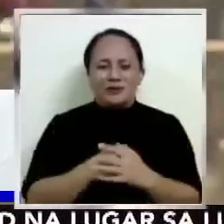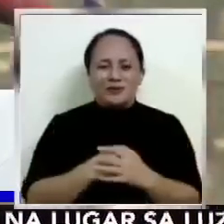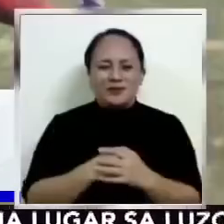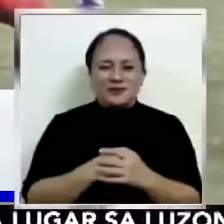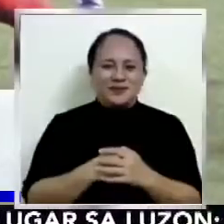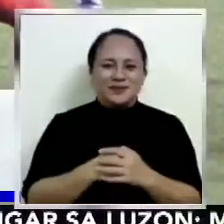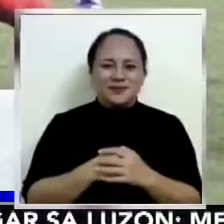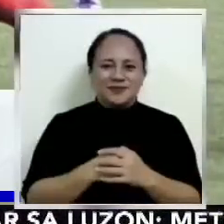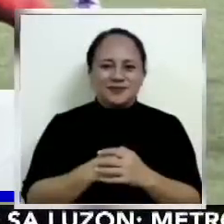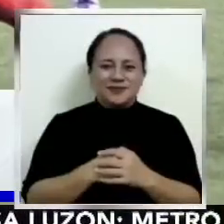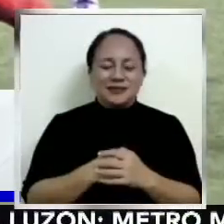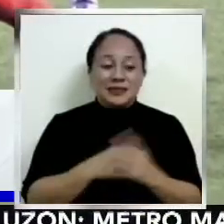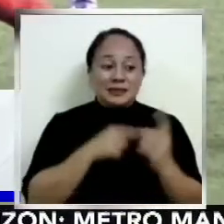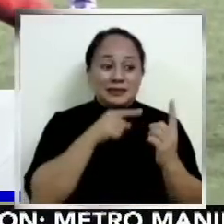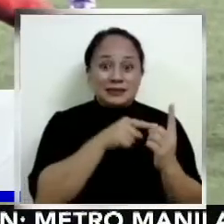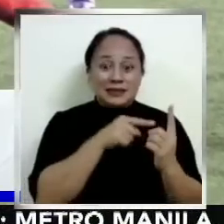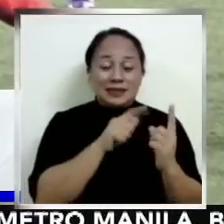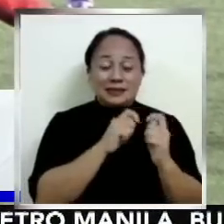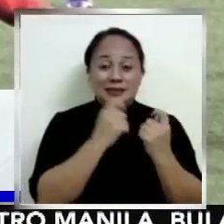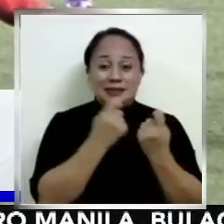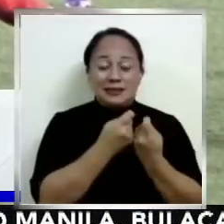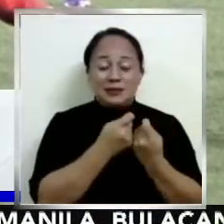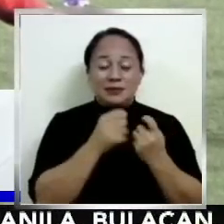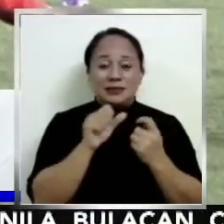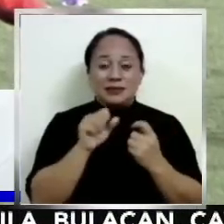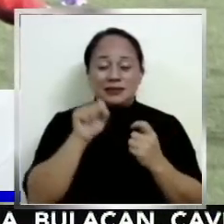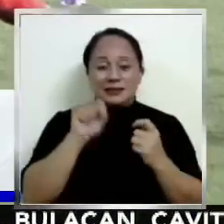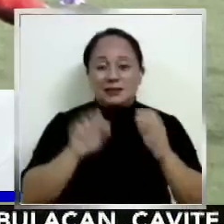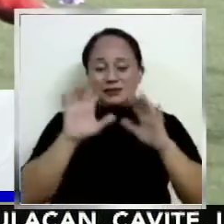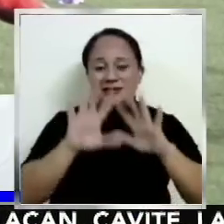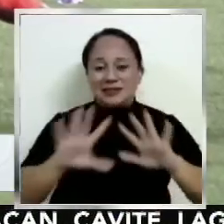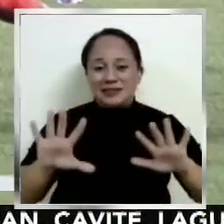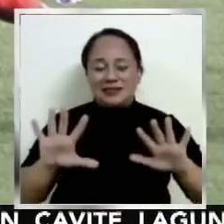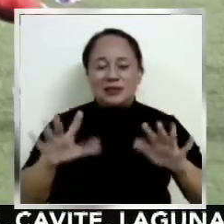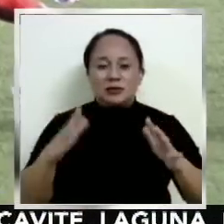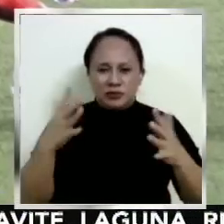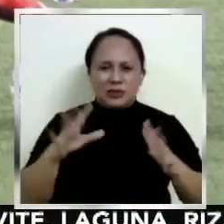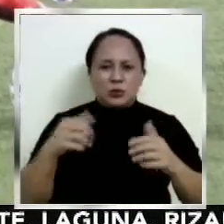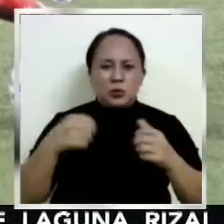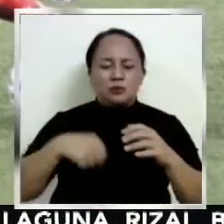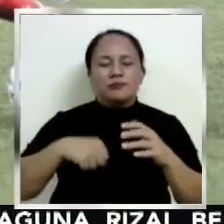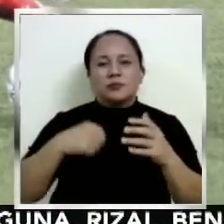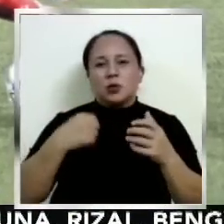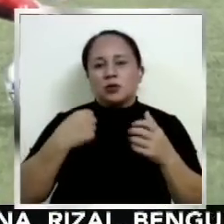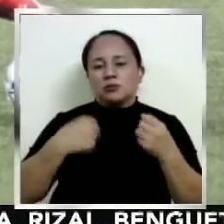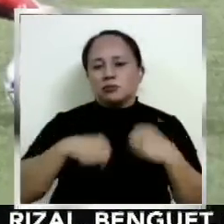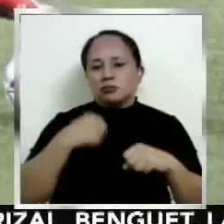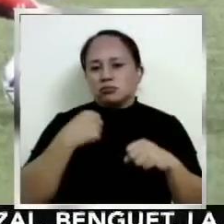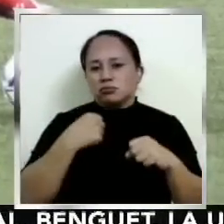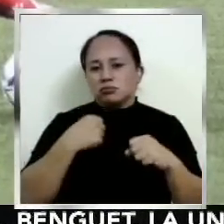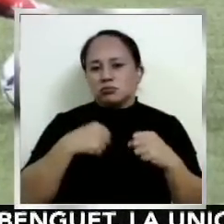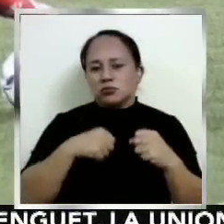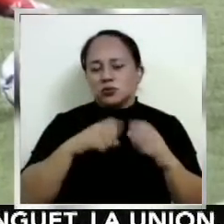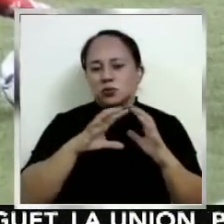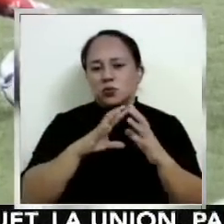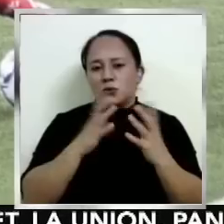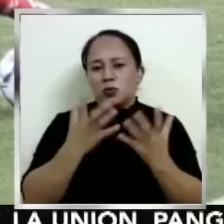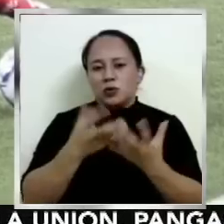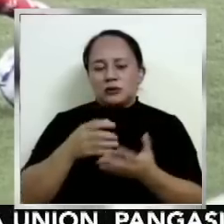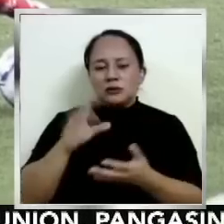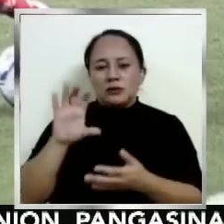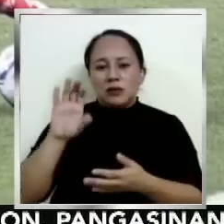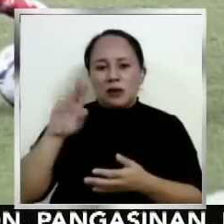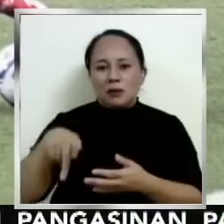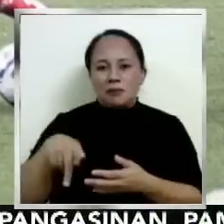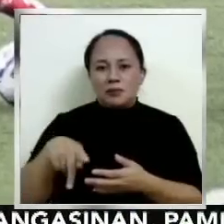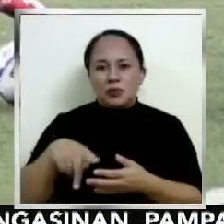Ang isa sa top teams dito sa Southeast Asia na dalawang beses nang nakapaglaro sa World Cup ay walang nagawa sa walang humpay na atake ng